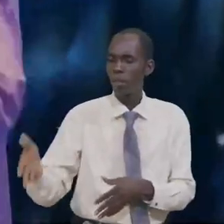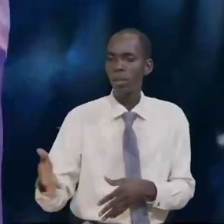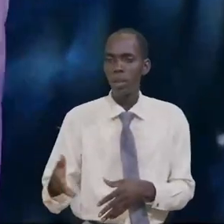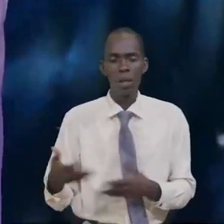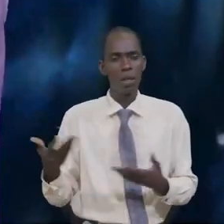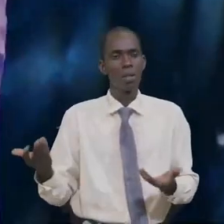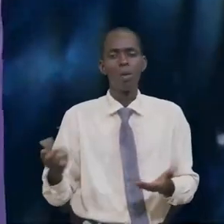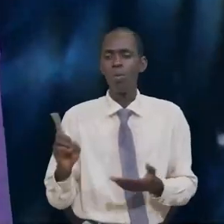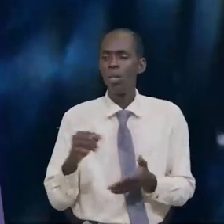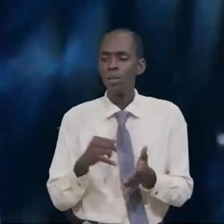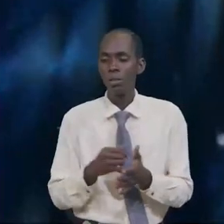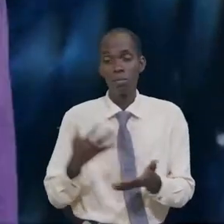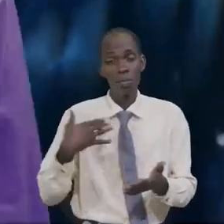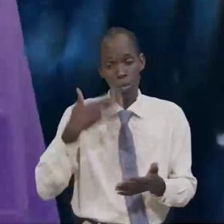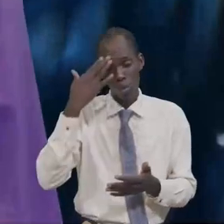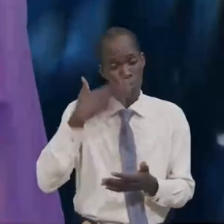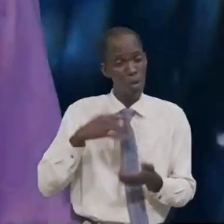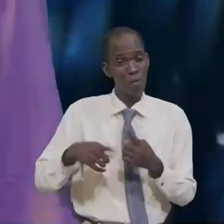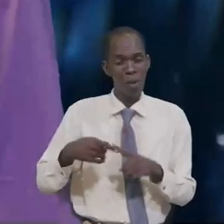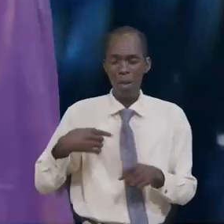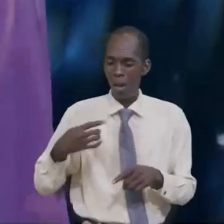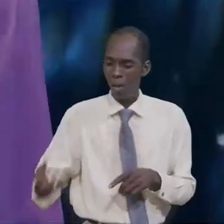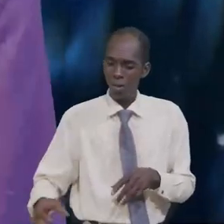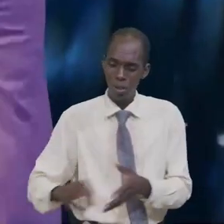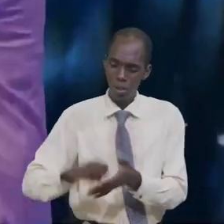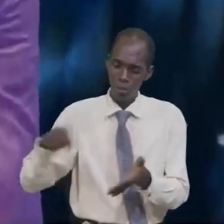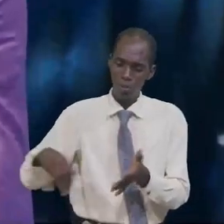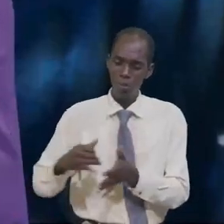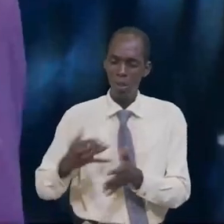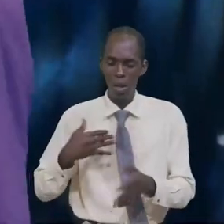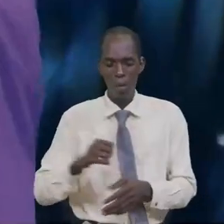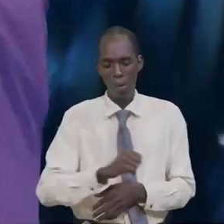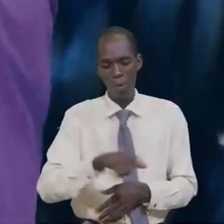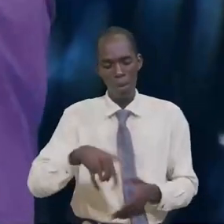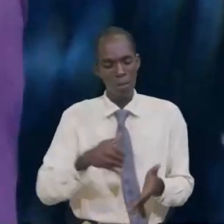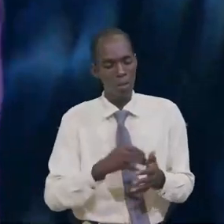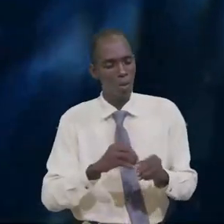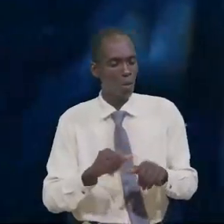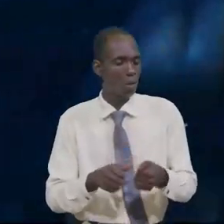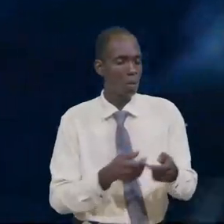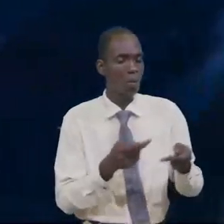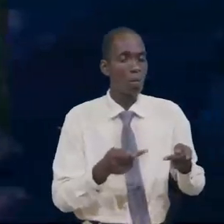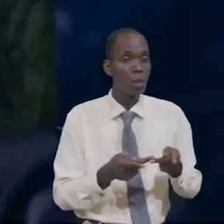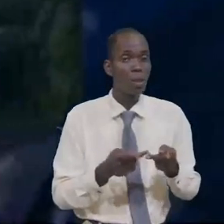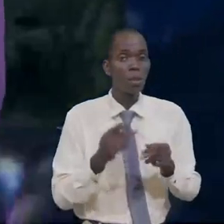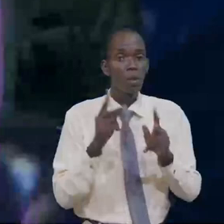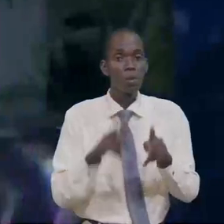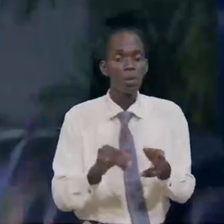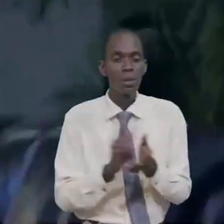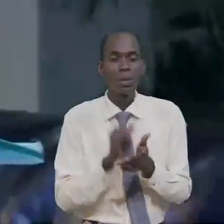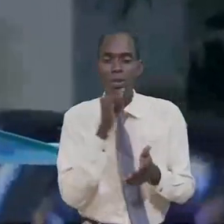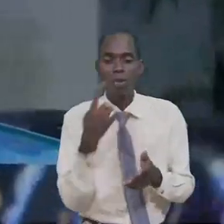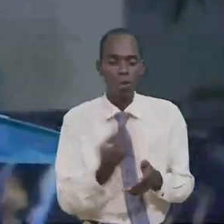mon ami j'ai déraciné ça et j'ai planté ça encore ailleurs la personne qui déracine la semence que la mise en terre